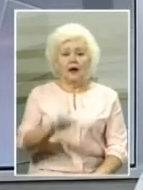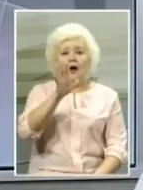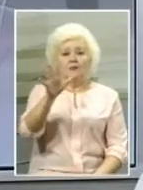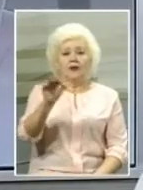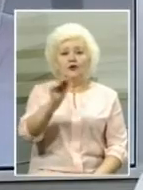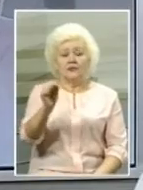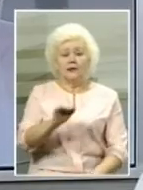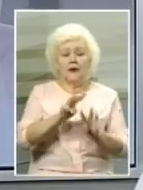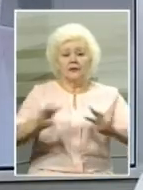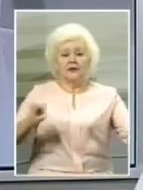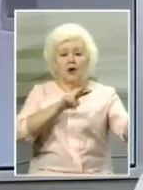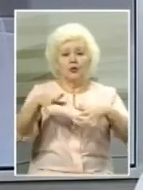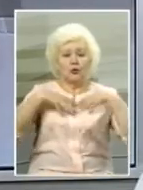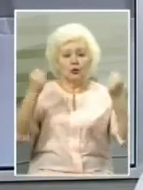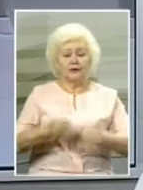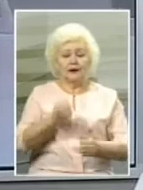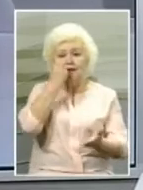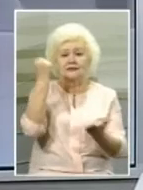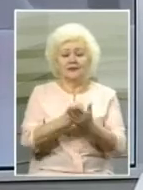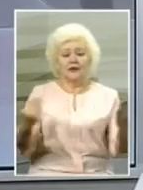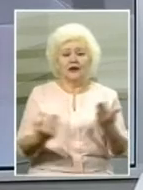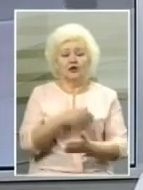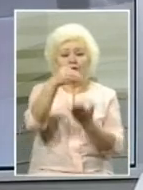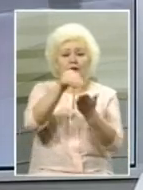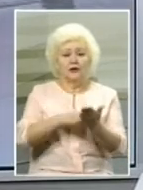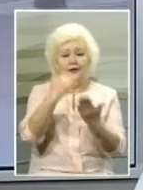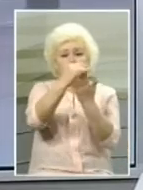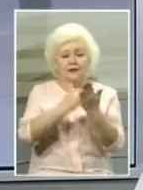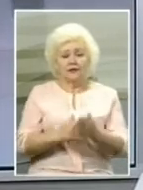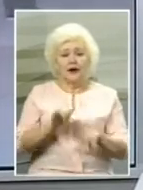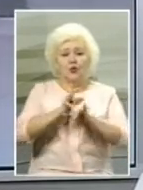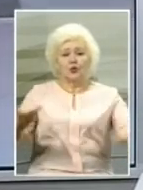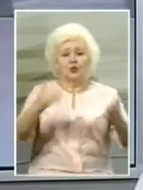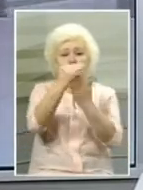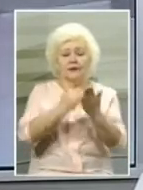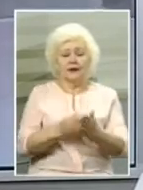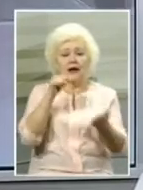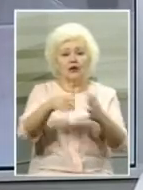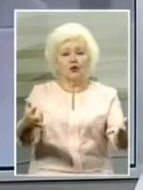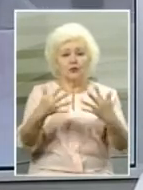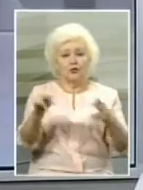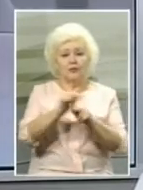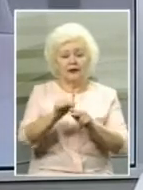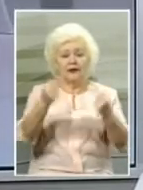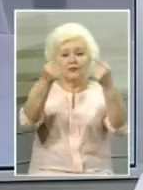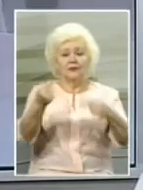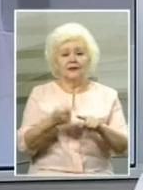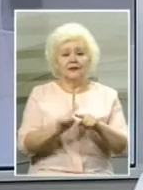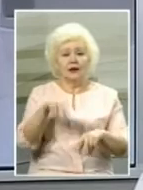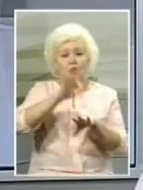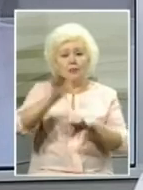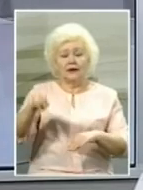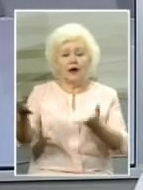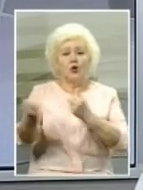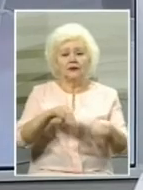5 лютого Міністерство охорони здоров'я затвердило новий реєстр препаратів урядової програми «Доступні ліки», відповідно до якої пацієнти